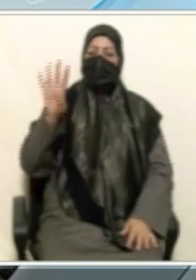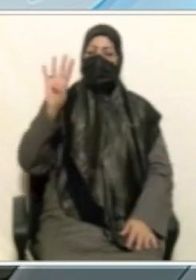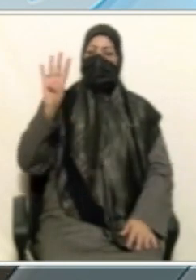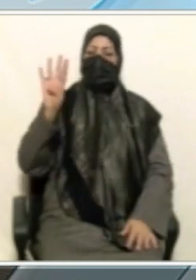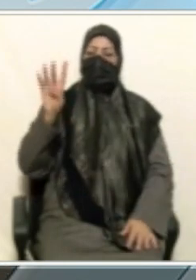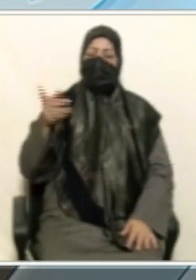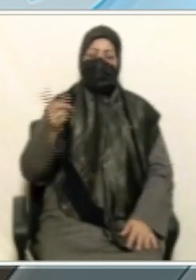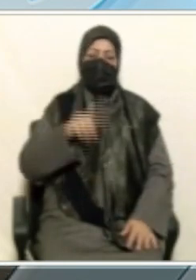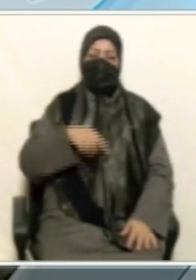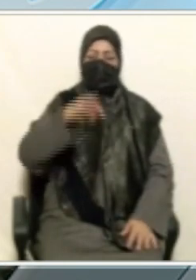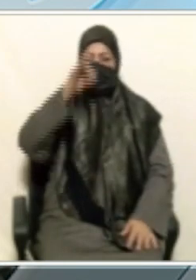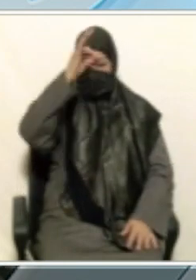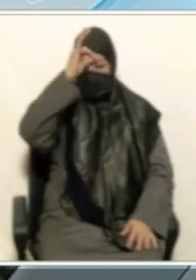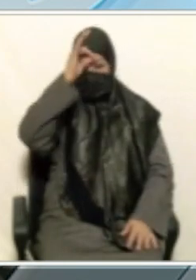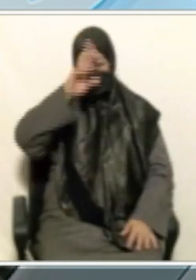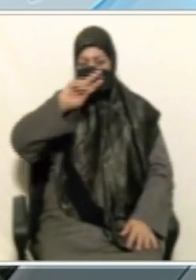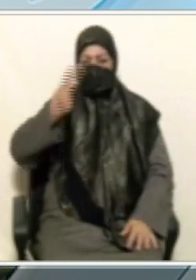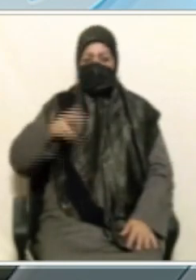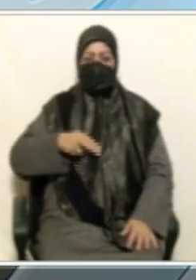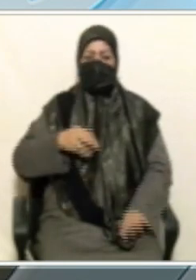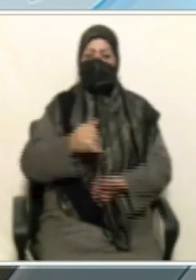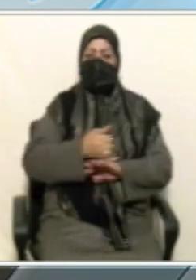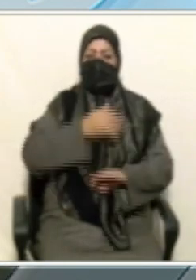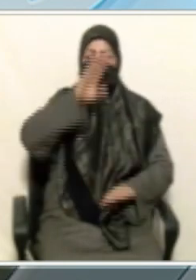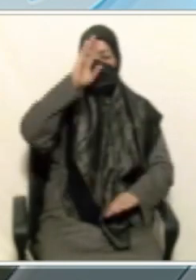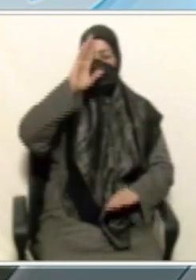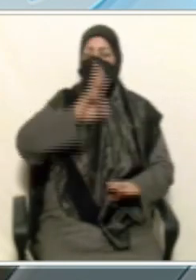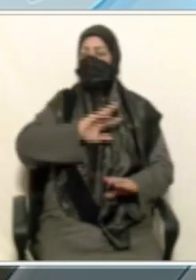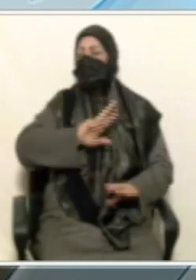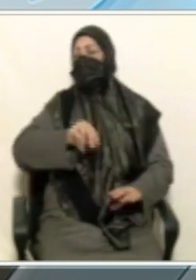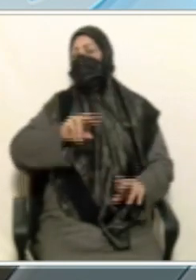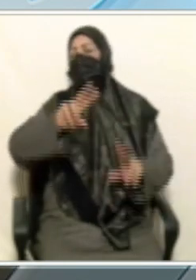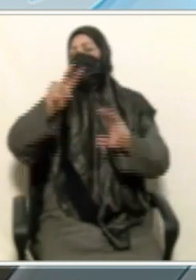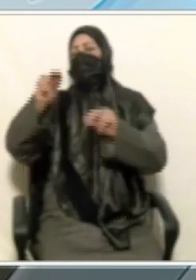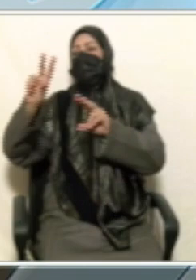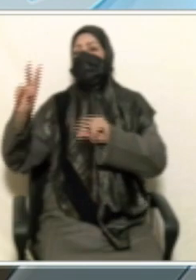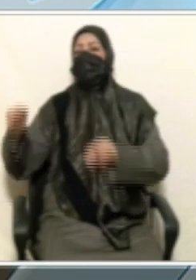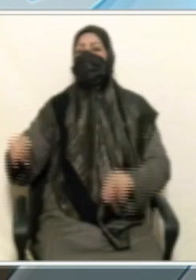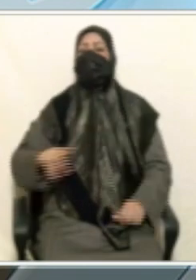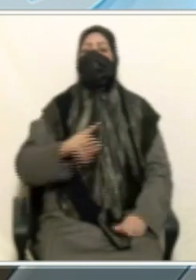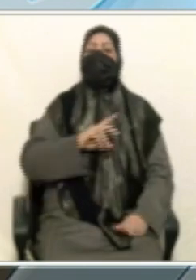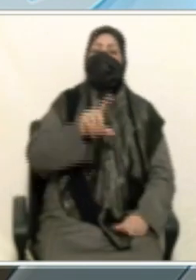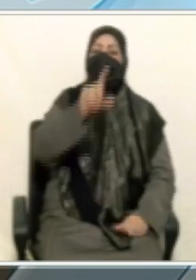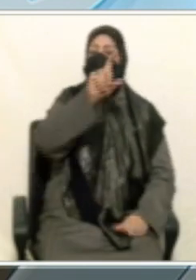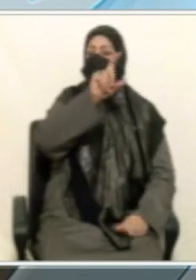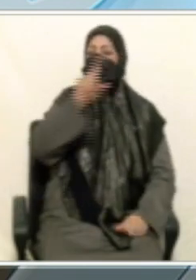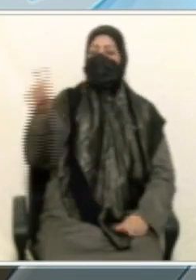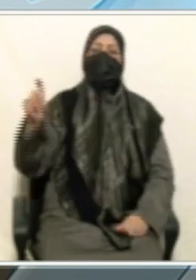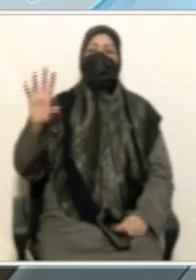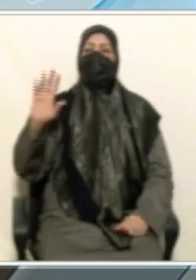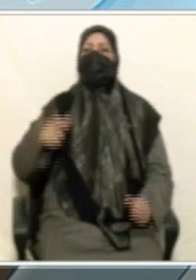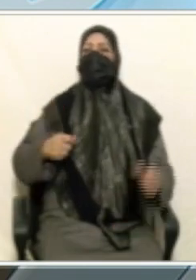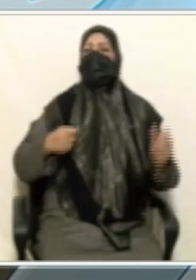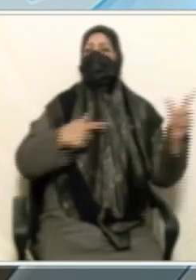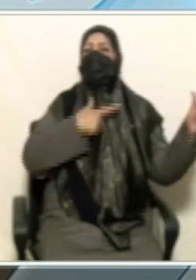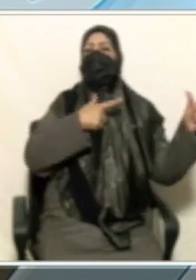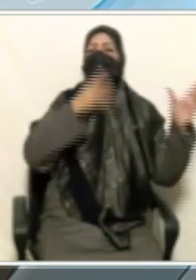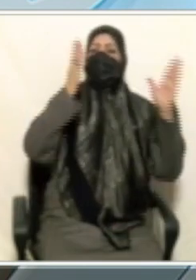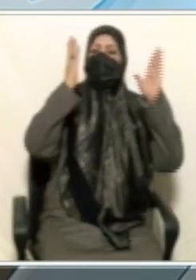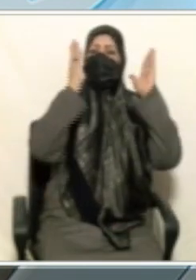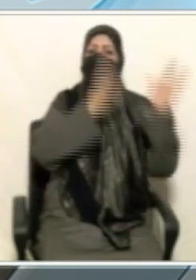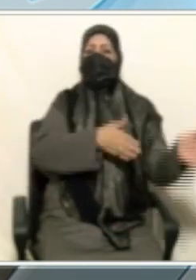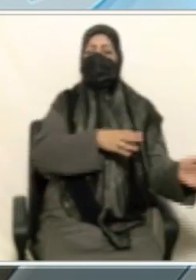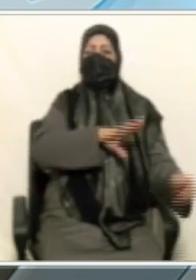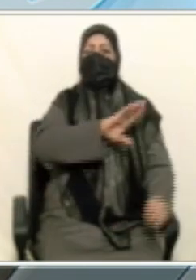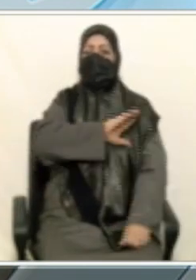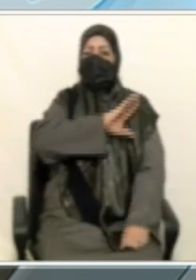مالكي، لهذا شافعي، لهذا أشعري، لهذا إيش هالكلامات هذه؟ هذا عيب أن ينطق به، عيب أن